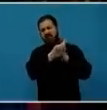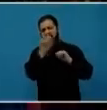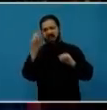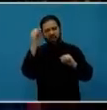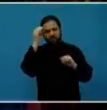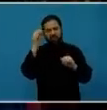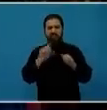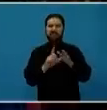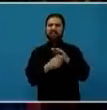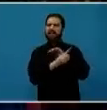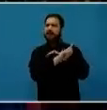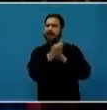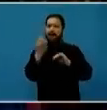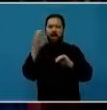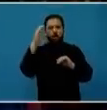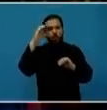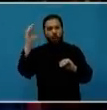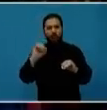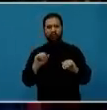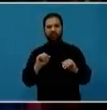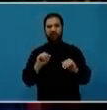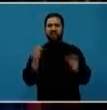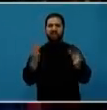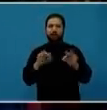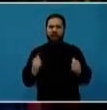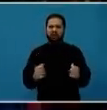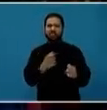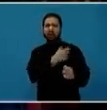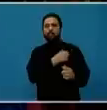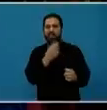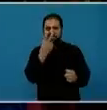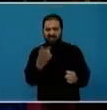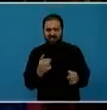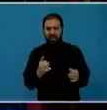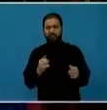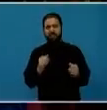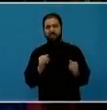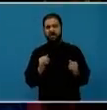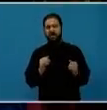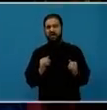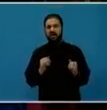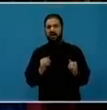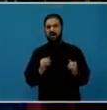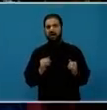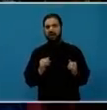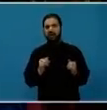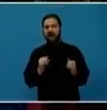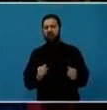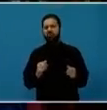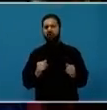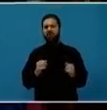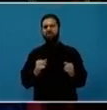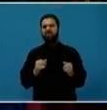din necunoaștere. Deci, în felul ăsta am putea vedea, să spunem așa, acele ocări care câteodată pot